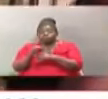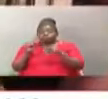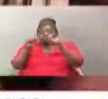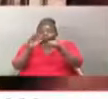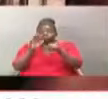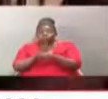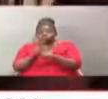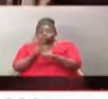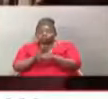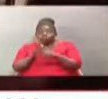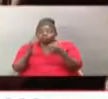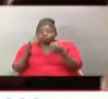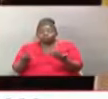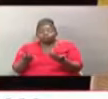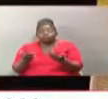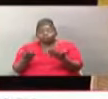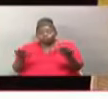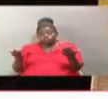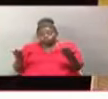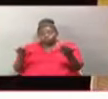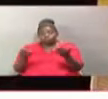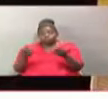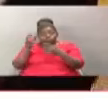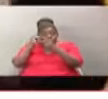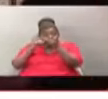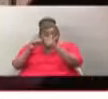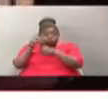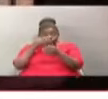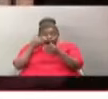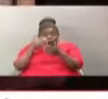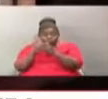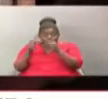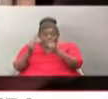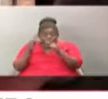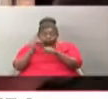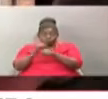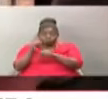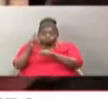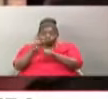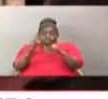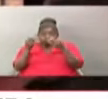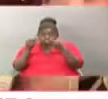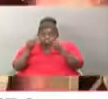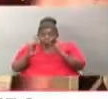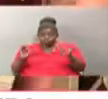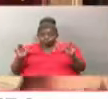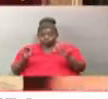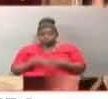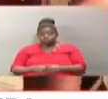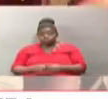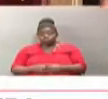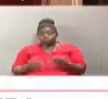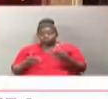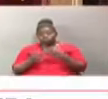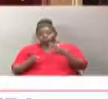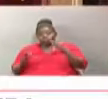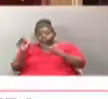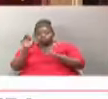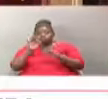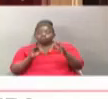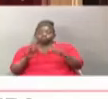bungi mu lubiri gye bagenda okubateera saluuni zaabwe ez'omulembe bakole ku bantu ku bwereere. Sitayiro yonna yonna